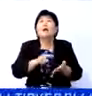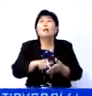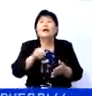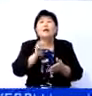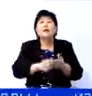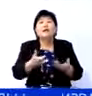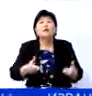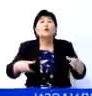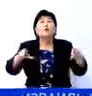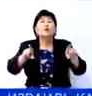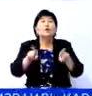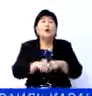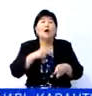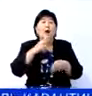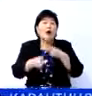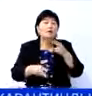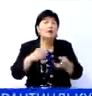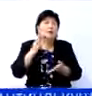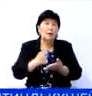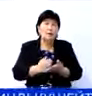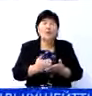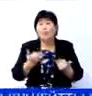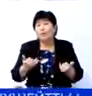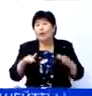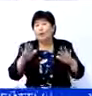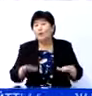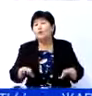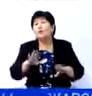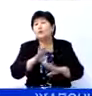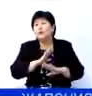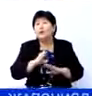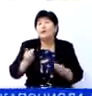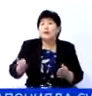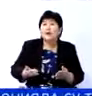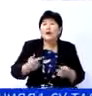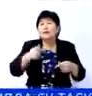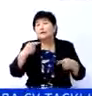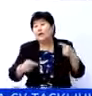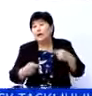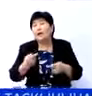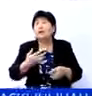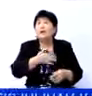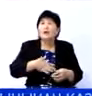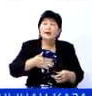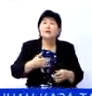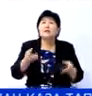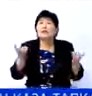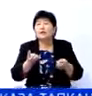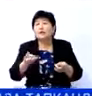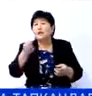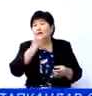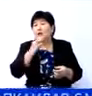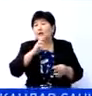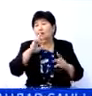негізсіз көтерілгені туралы арыз шағымдар айтылуда. Өмір мен өлім арасындағы жанталаста пайда көруге ынтызарлардың құлықсыз